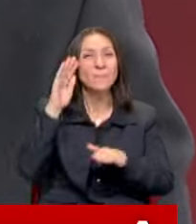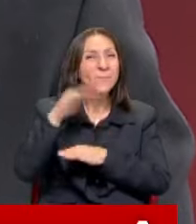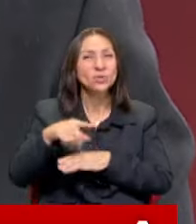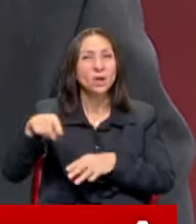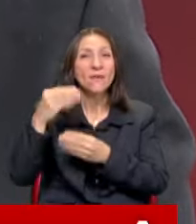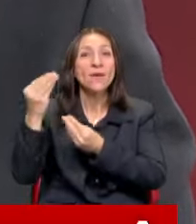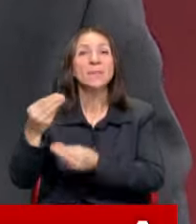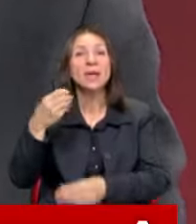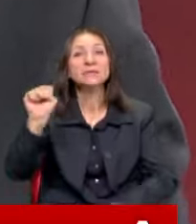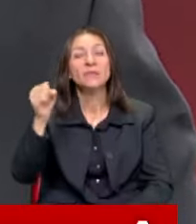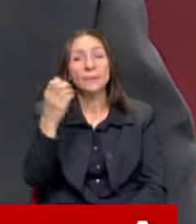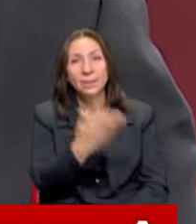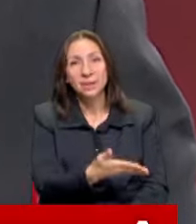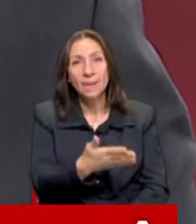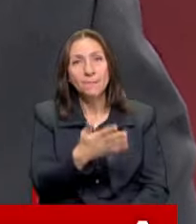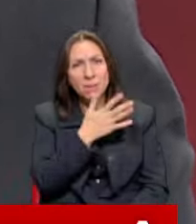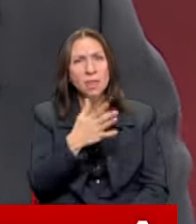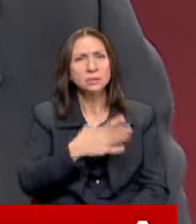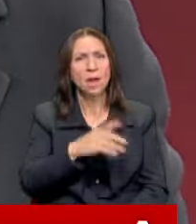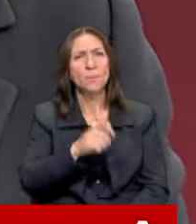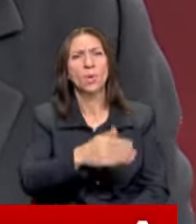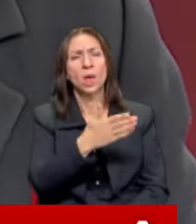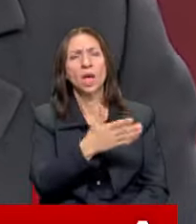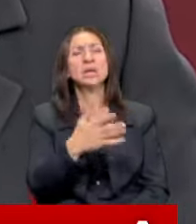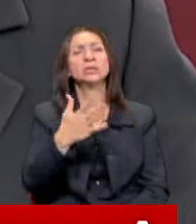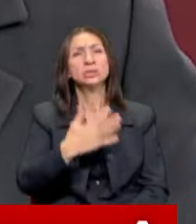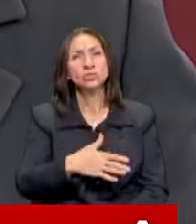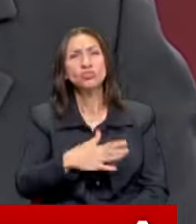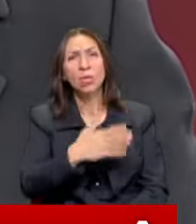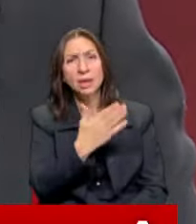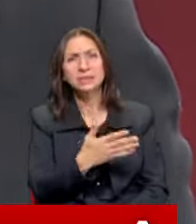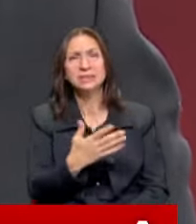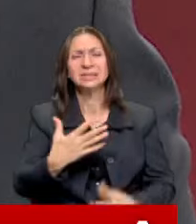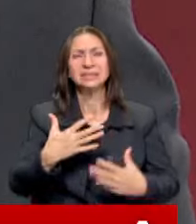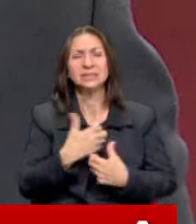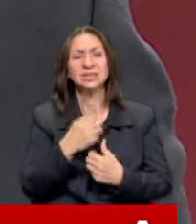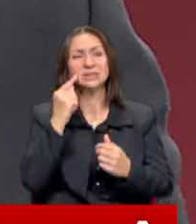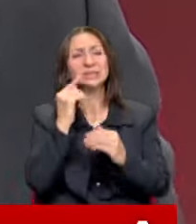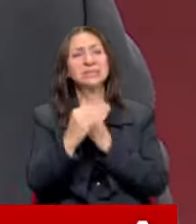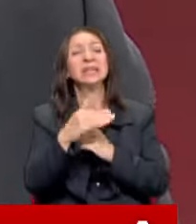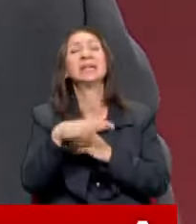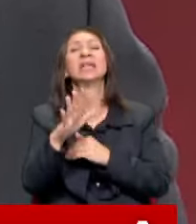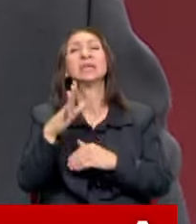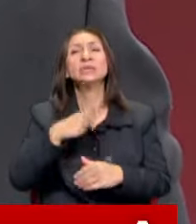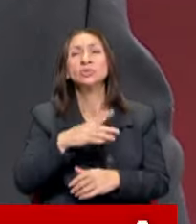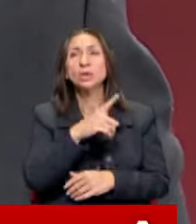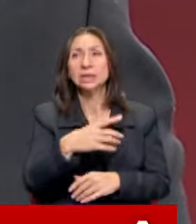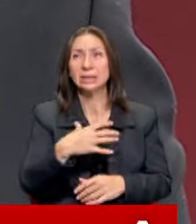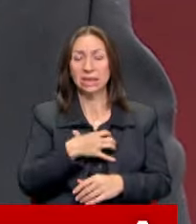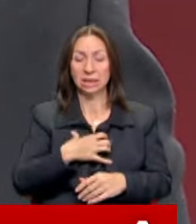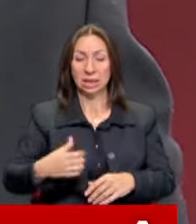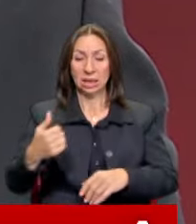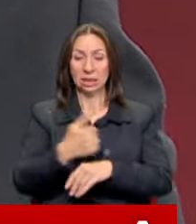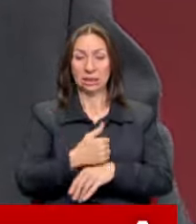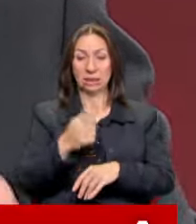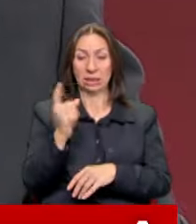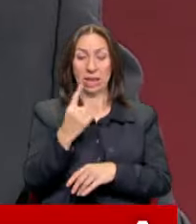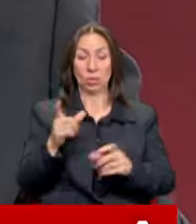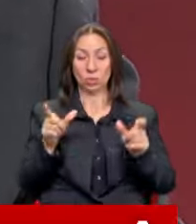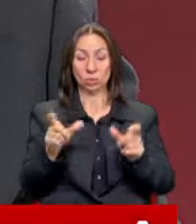ulaşmasını engel oldu bile İsteğe yaptılar istiyorlar ki dertleri vatandaş değil istiyorlar ki kendi iktidarlarını